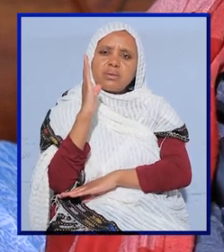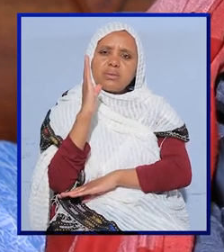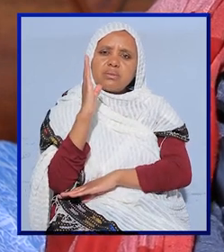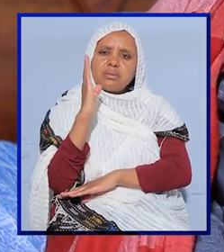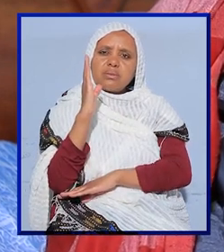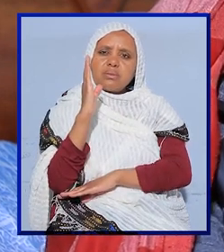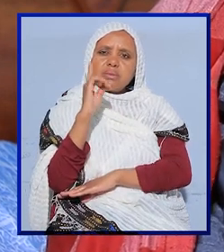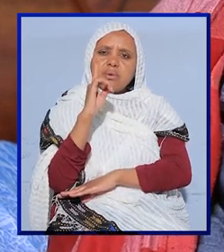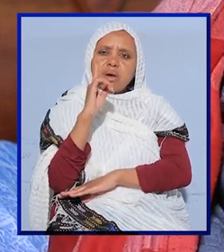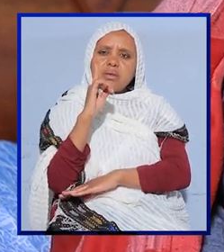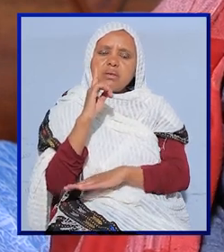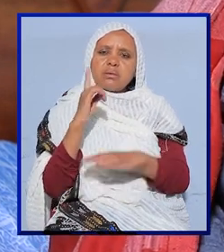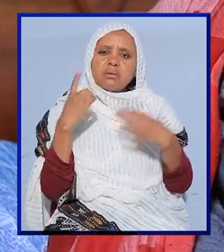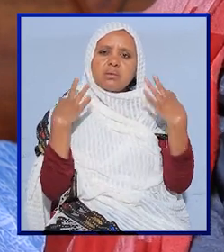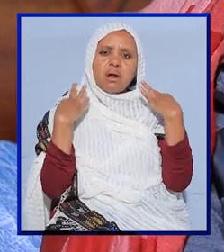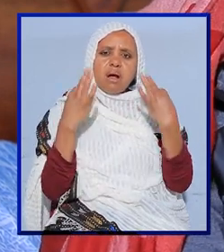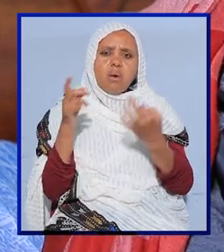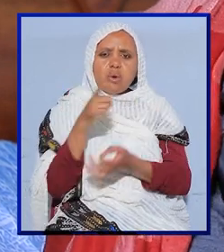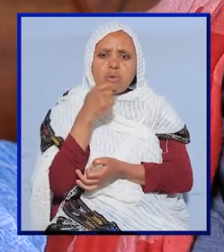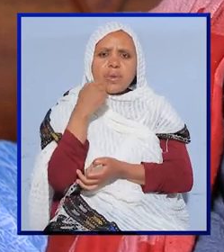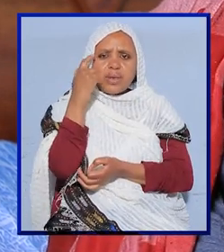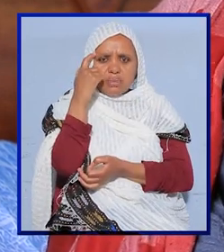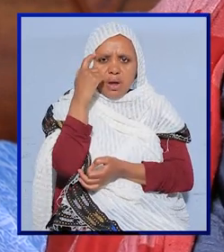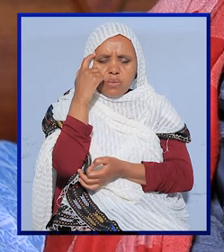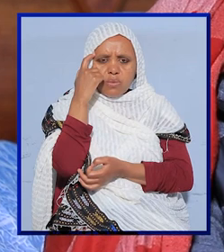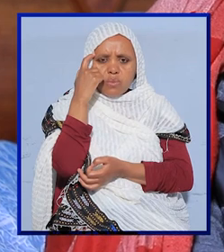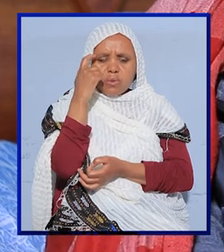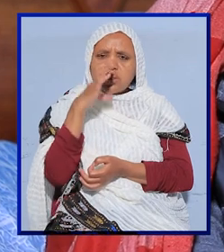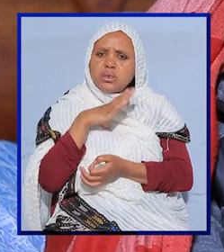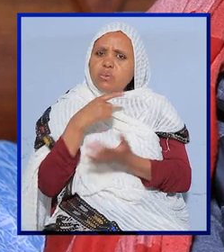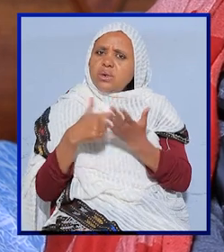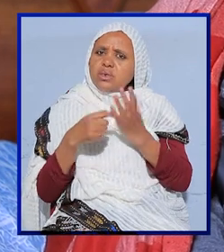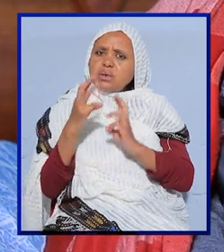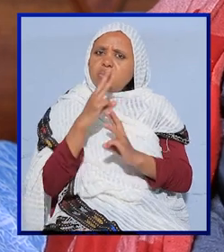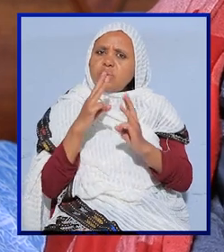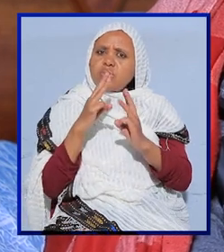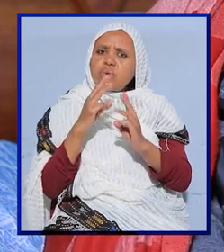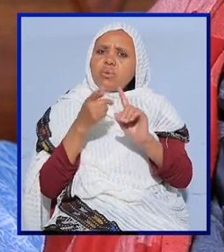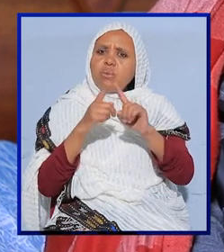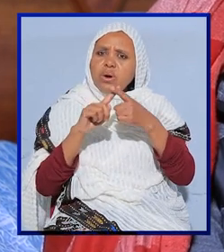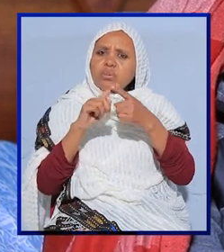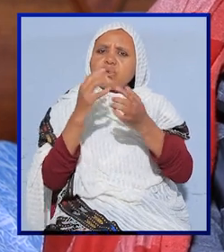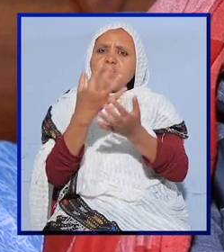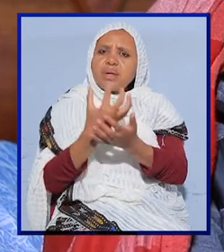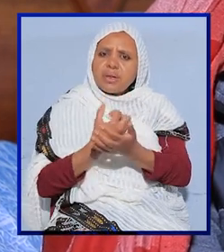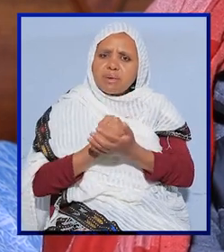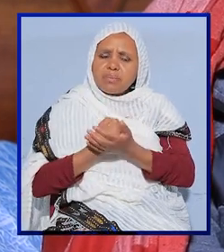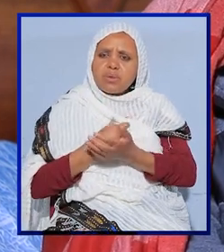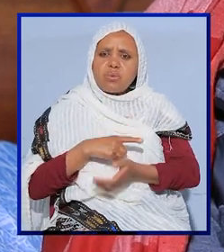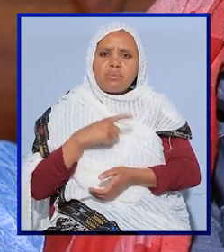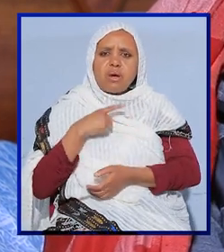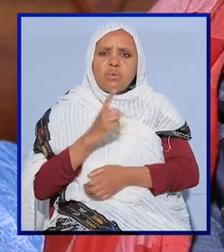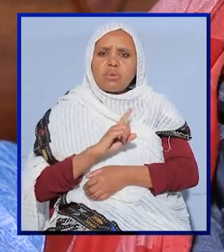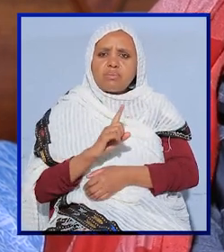አንድ ደህና ሆናለሁ ብዬ አስባለሁ። እንዱ ሰውም እንደዚህ አስቸግሬ ከጓደኞች የተቀበልኩ አሉ